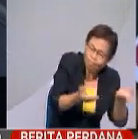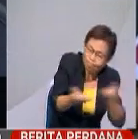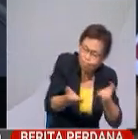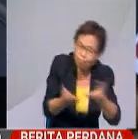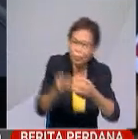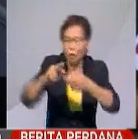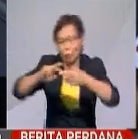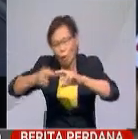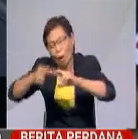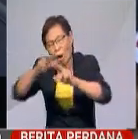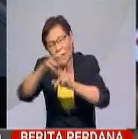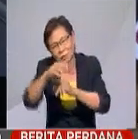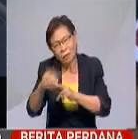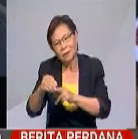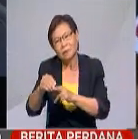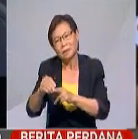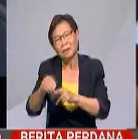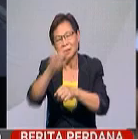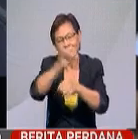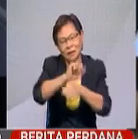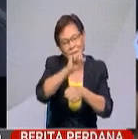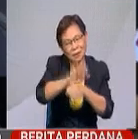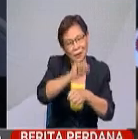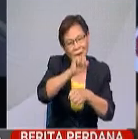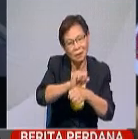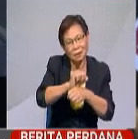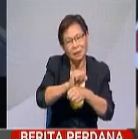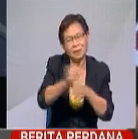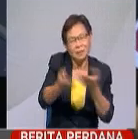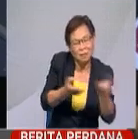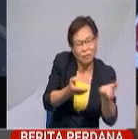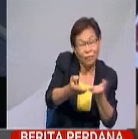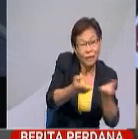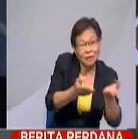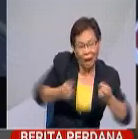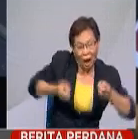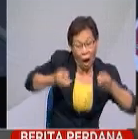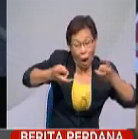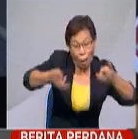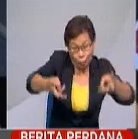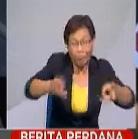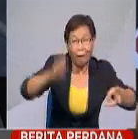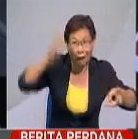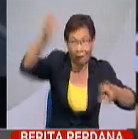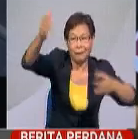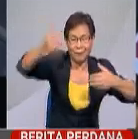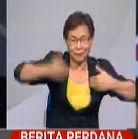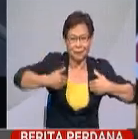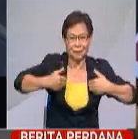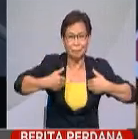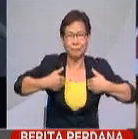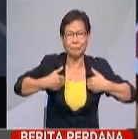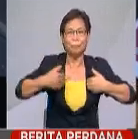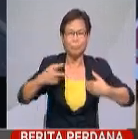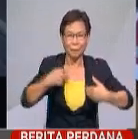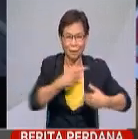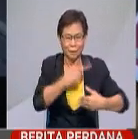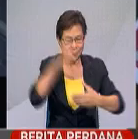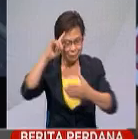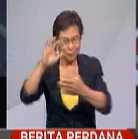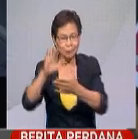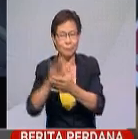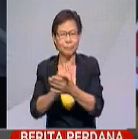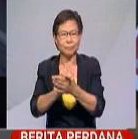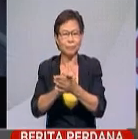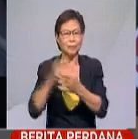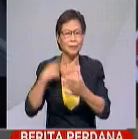pemulihan dan lagi kerja-kerja maintenance yang akan diadakan. Kita percaya